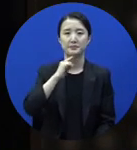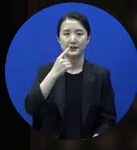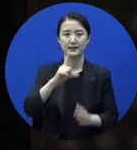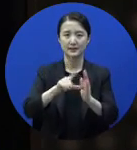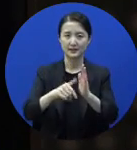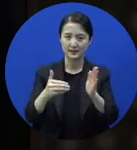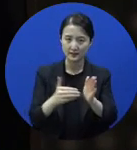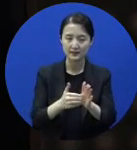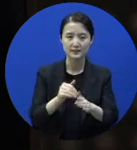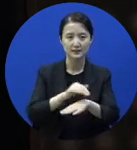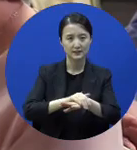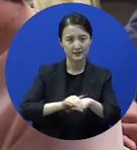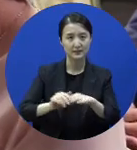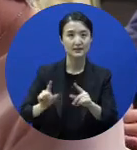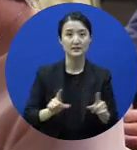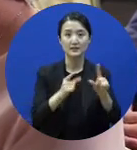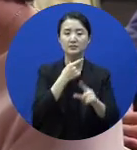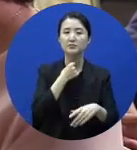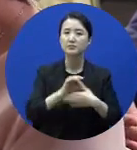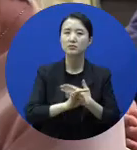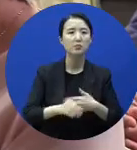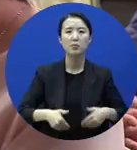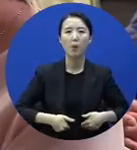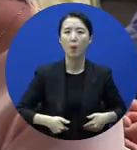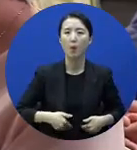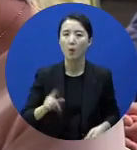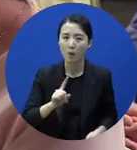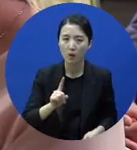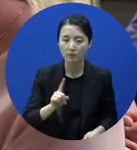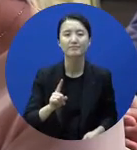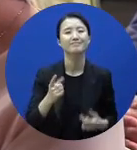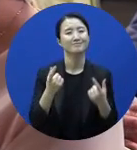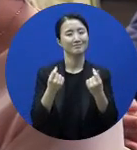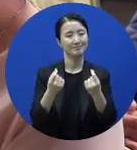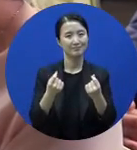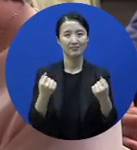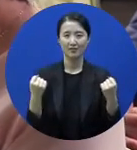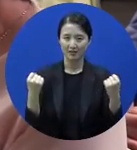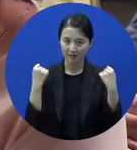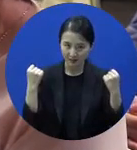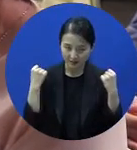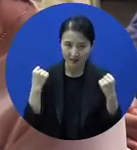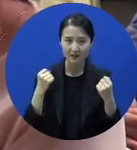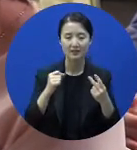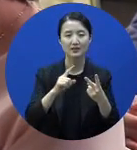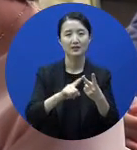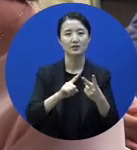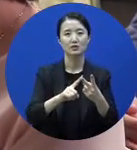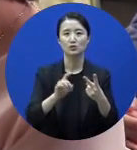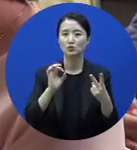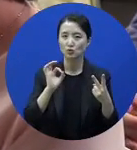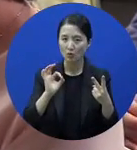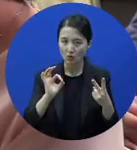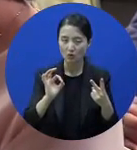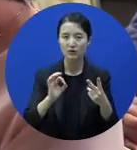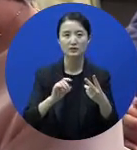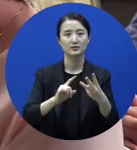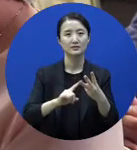무엇? 건강. 네, 또 돈. 또 직업. 그세 가지.